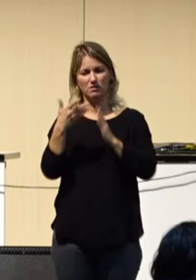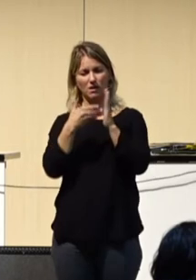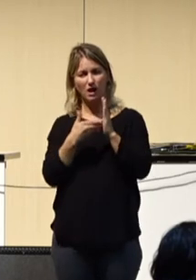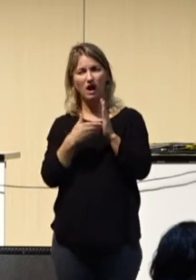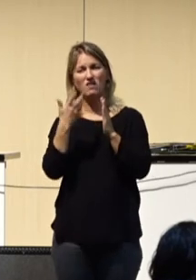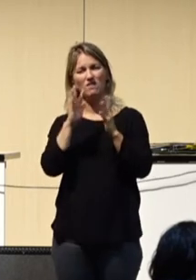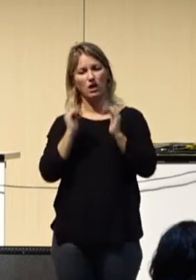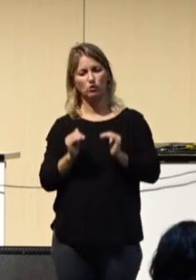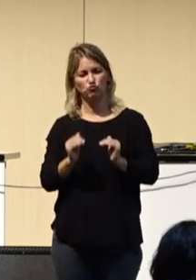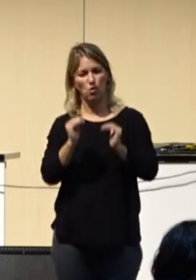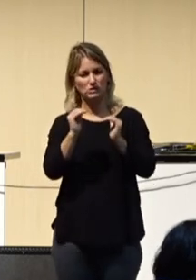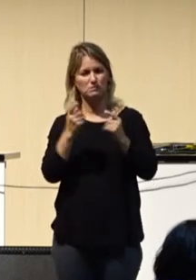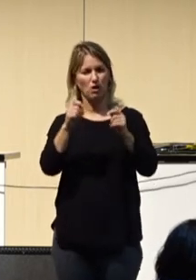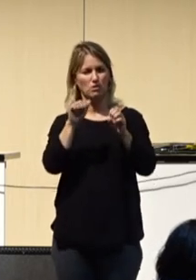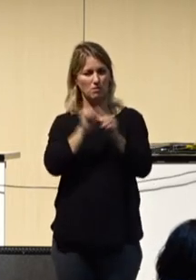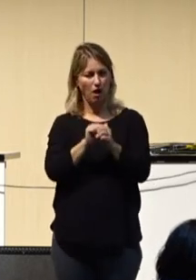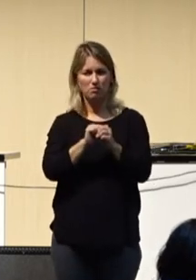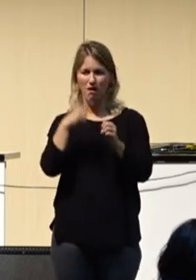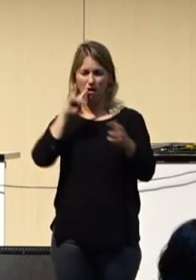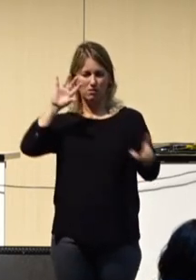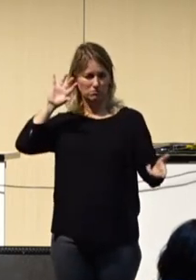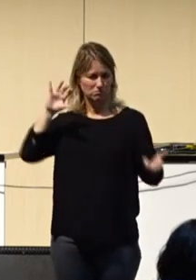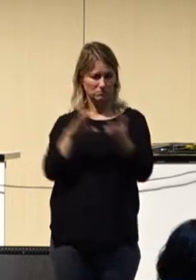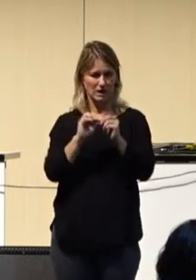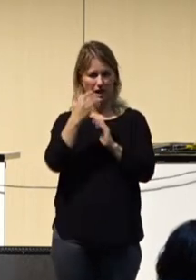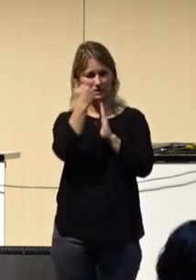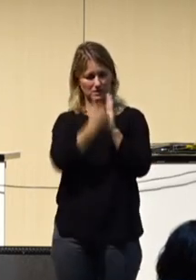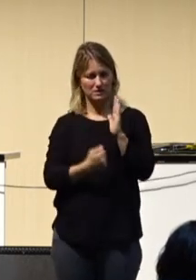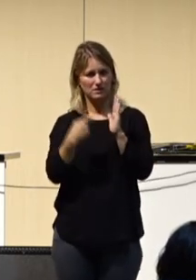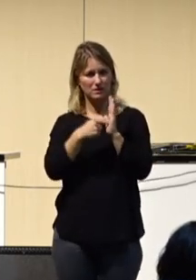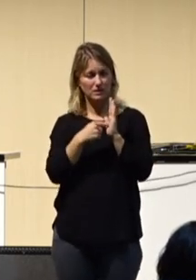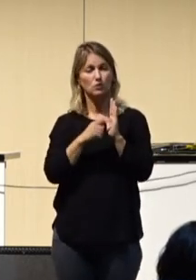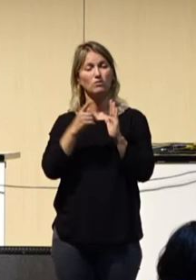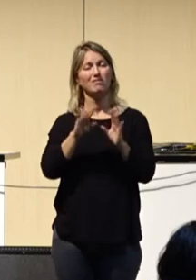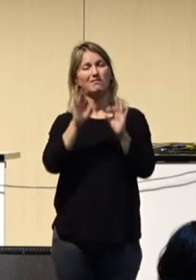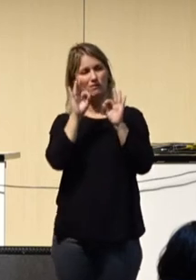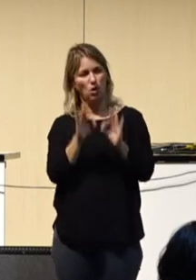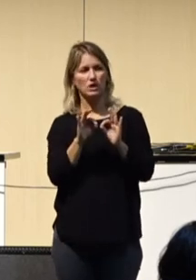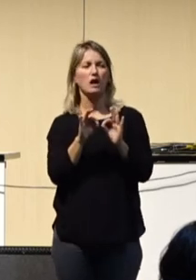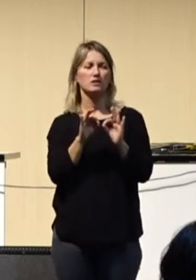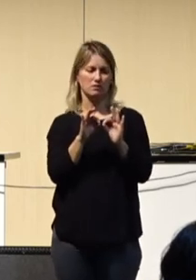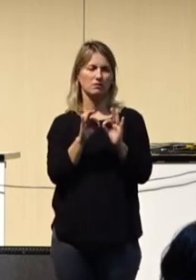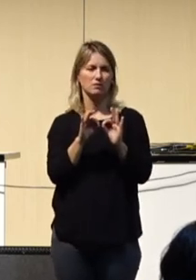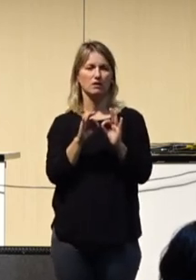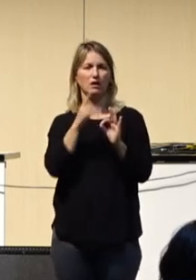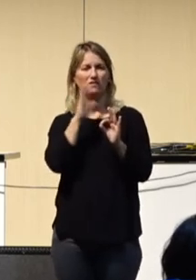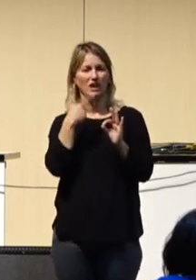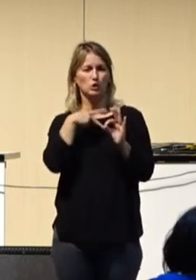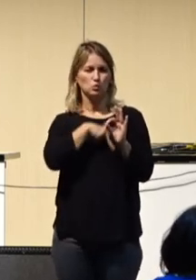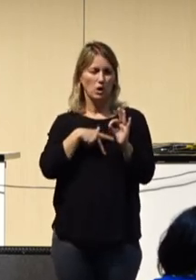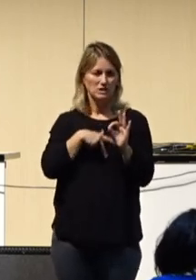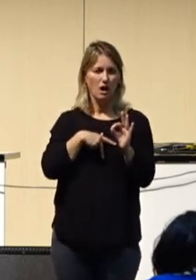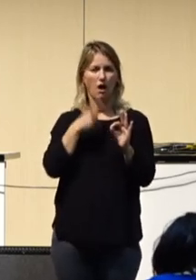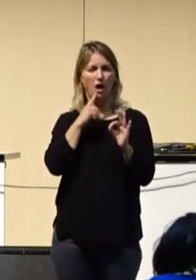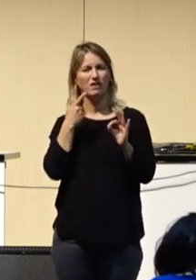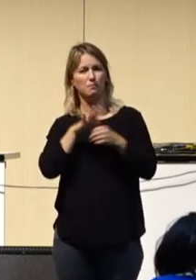Geschosswohnungsbau aufweisen, wurden da zusammengefasst und dann die konkrete Eignung bzw. baurechtliche Zulässigkeiten, die sozialräumliche